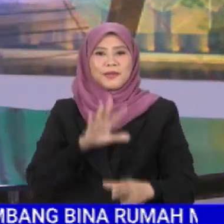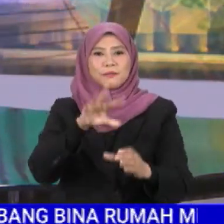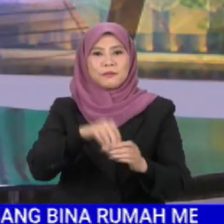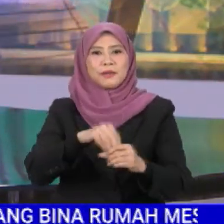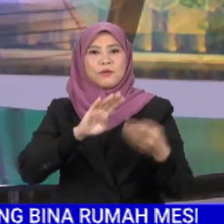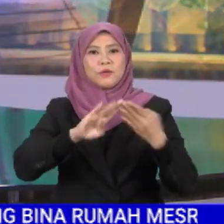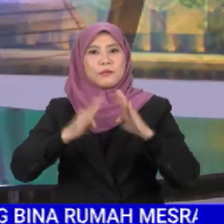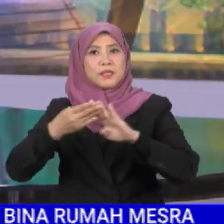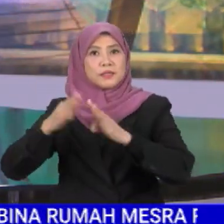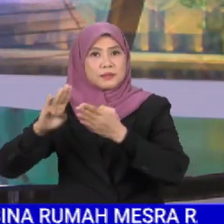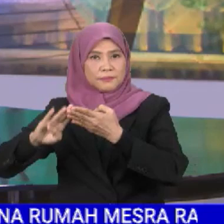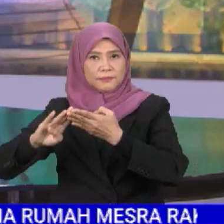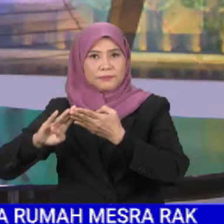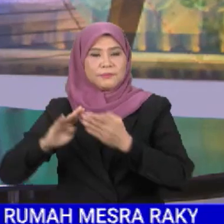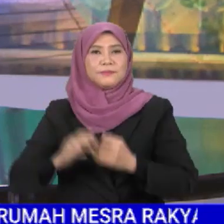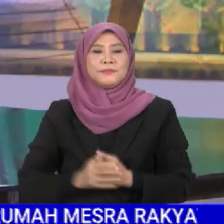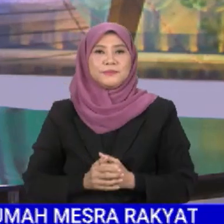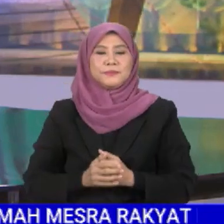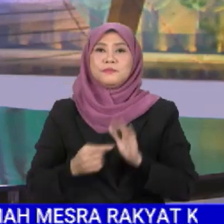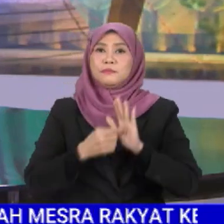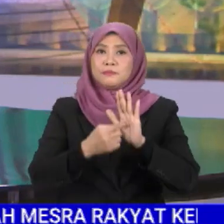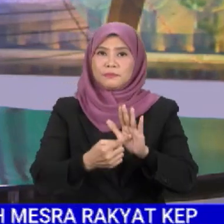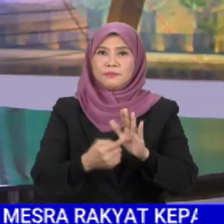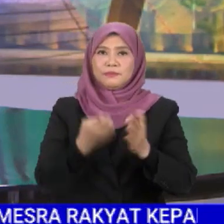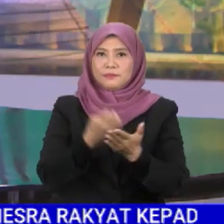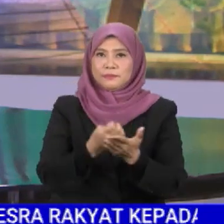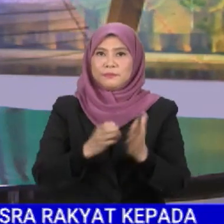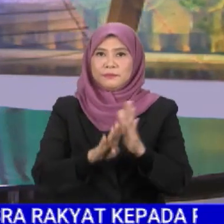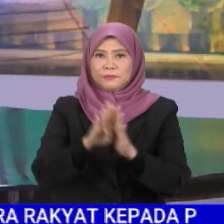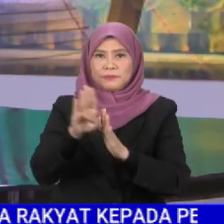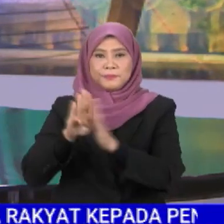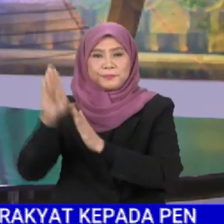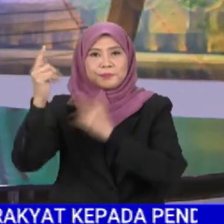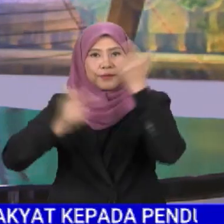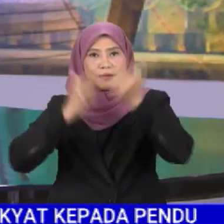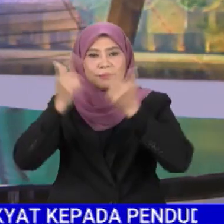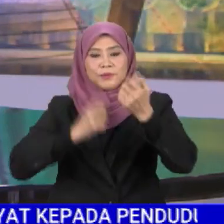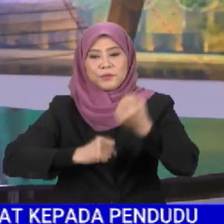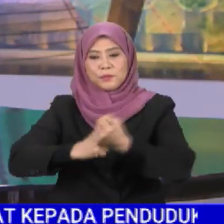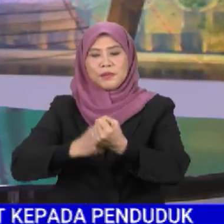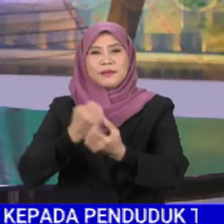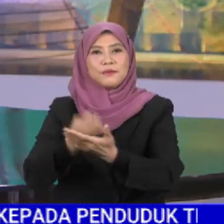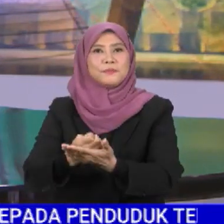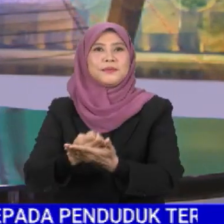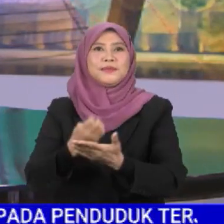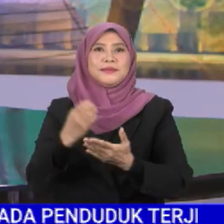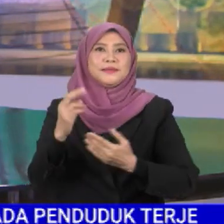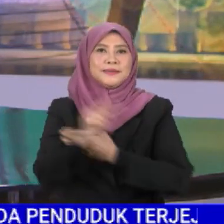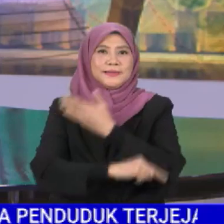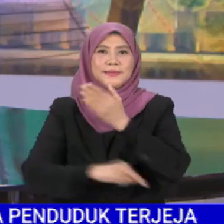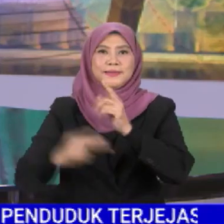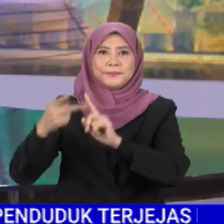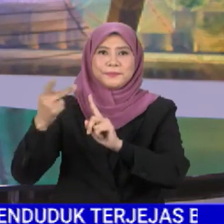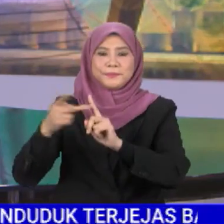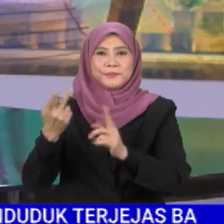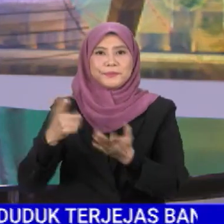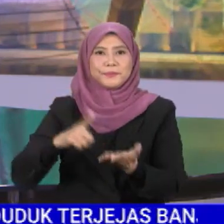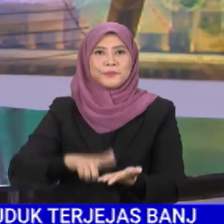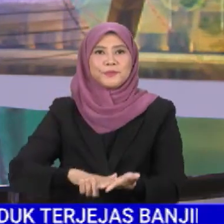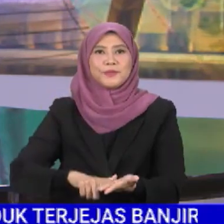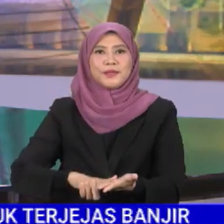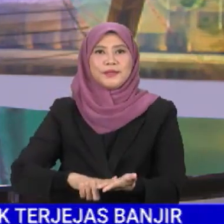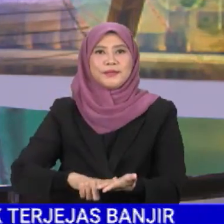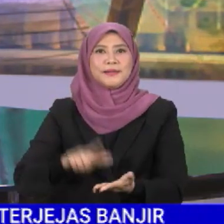melibatkan komuniti setempat. Ia bagi melonjakkan sektor pelancongan bagi menyumbang kepada ekonomi negeri. Laporan wartawan